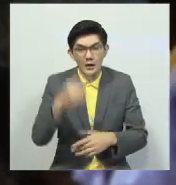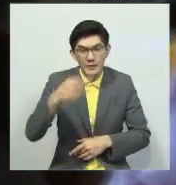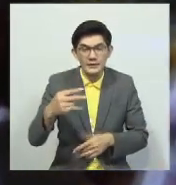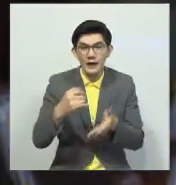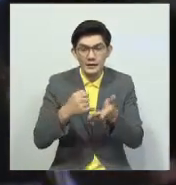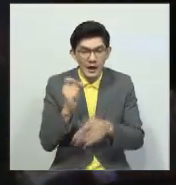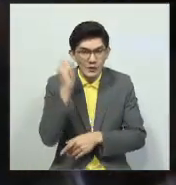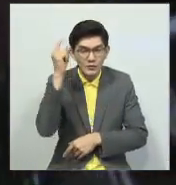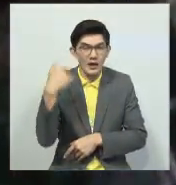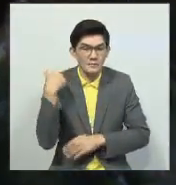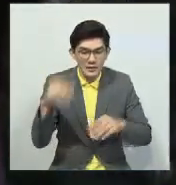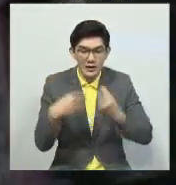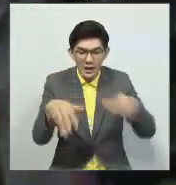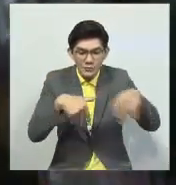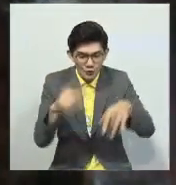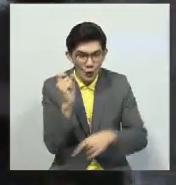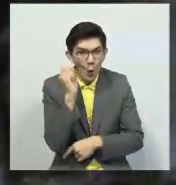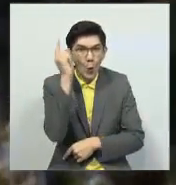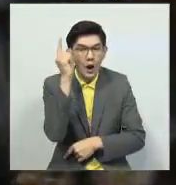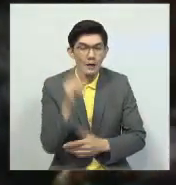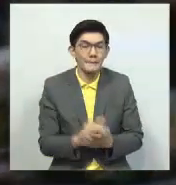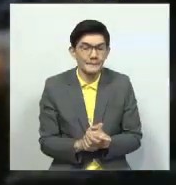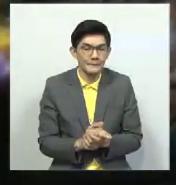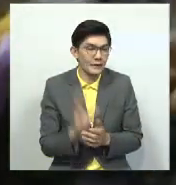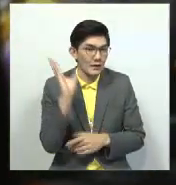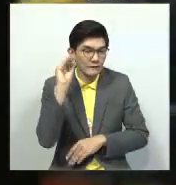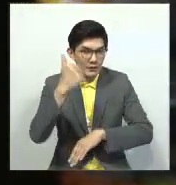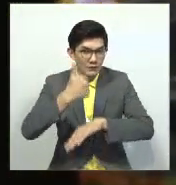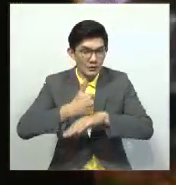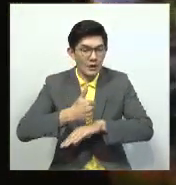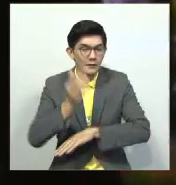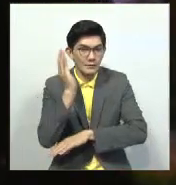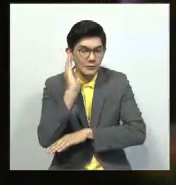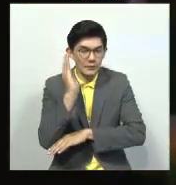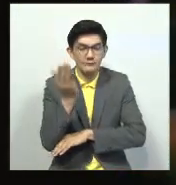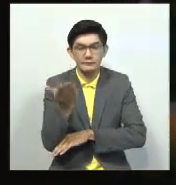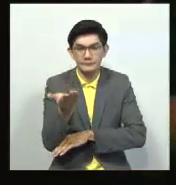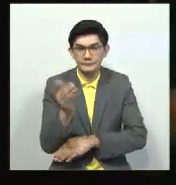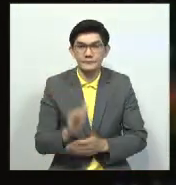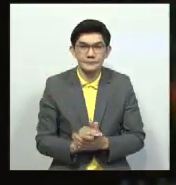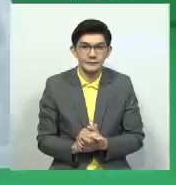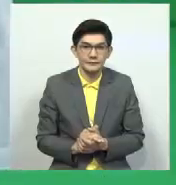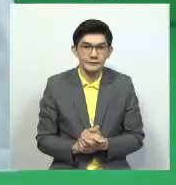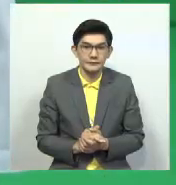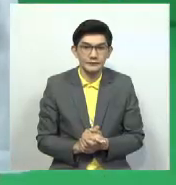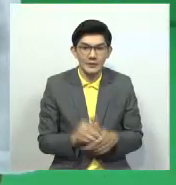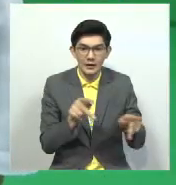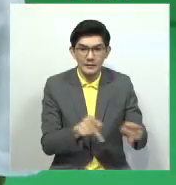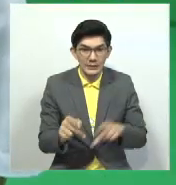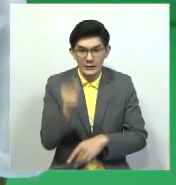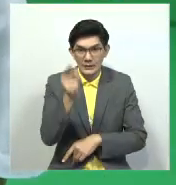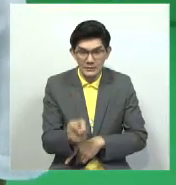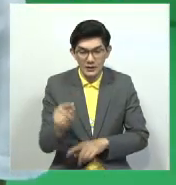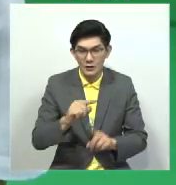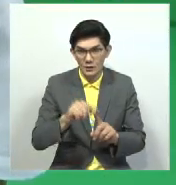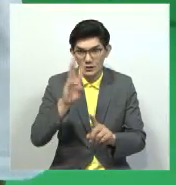าษาอย่างง่ายๆให้ประชาชนเข้าใจค่ะไปฟังเสียงอธิบดีกรมประชาสัมพันธ์กันค่ะ พิธีจริงๆเนี่ย